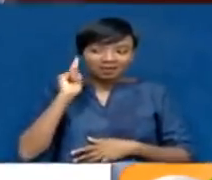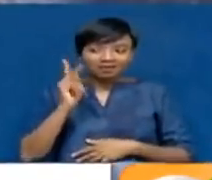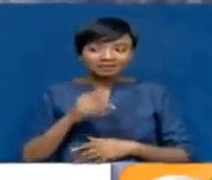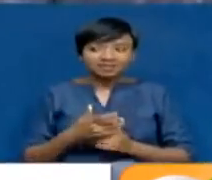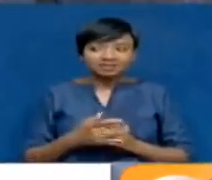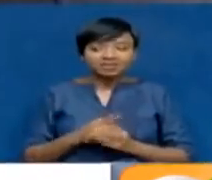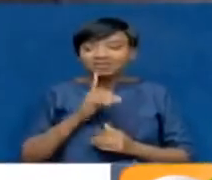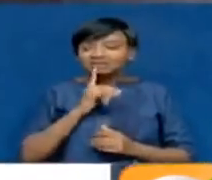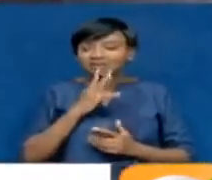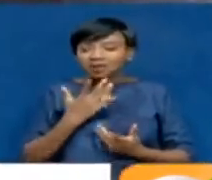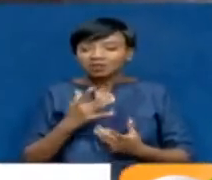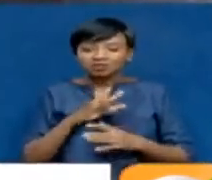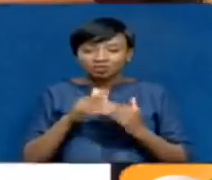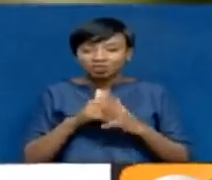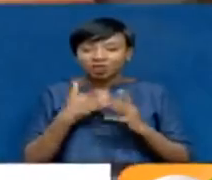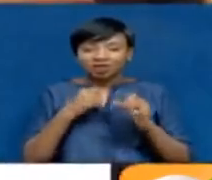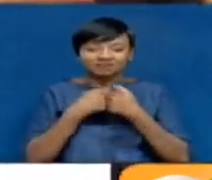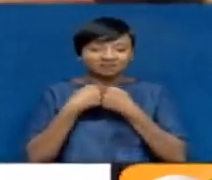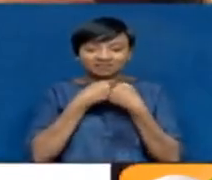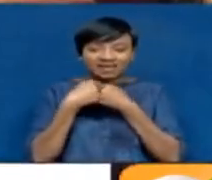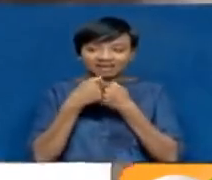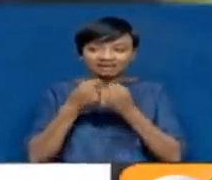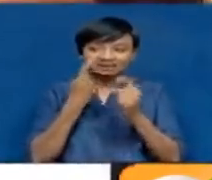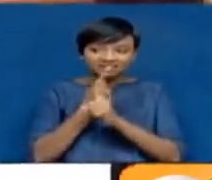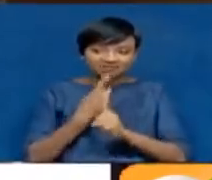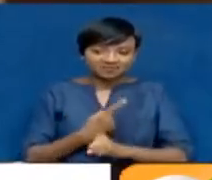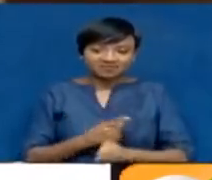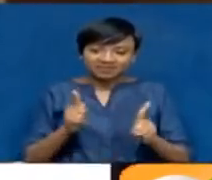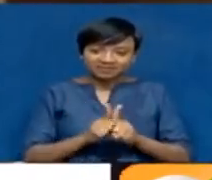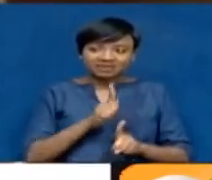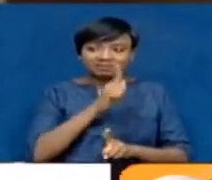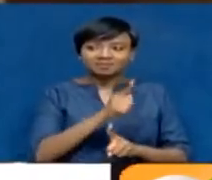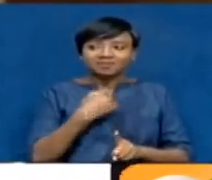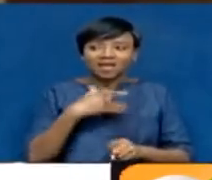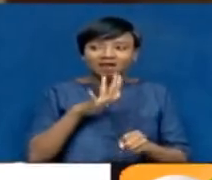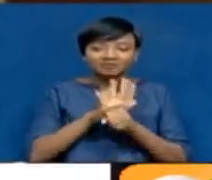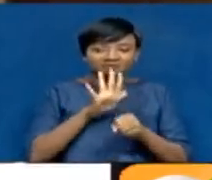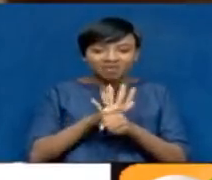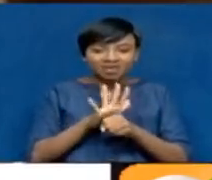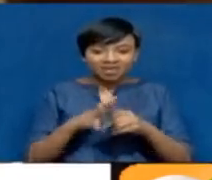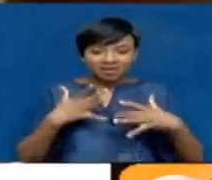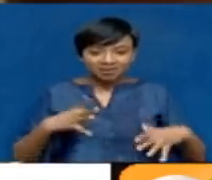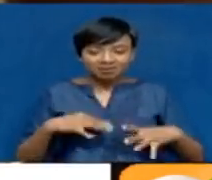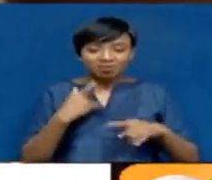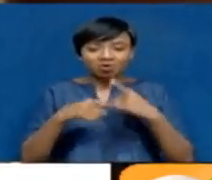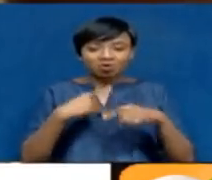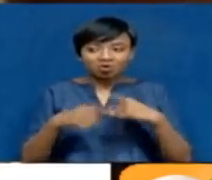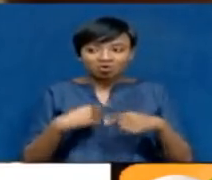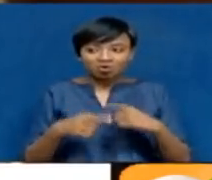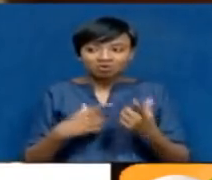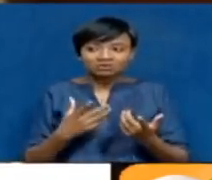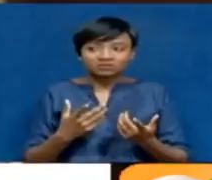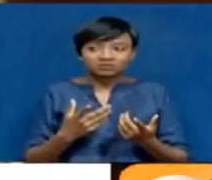wote wanasema wanapitia changamoto ambazo wawili hawa hupitia. Kuna watu wengi wanaendelea kunitusi kutoka